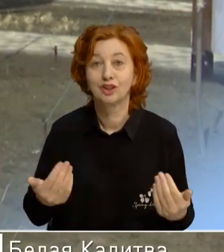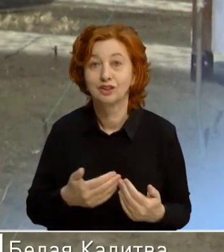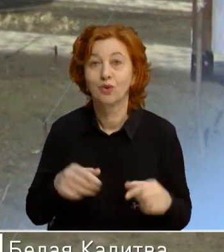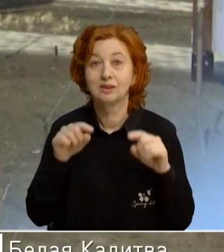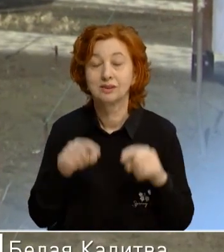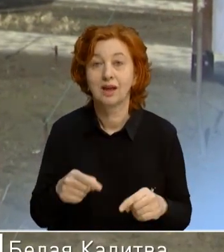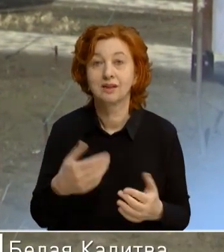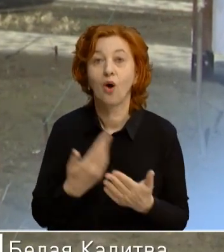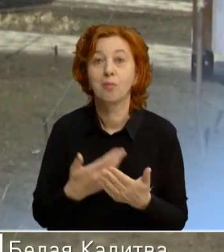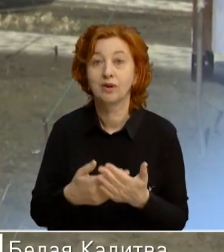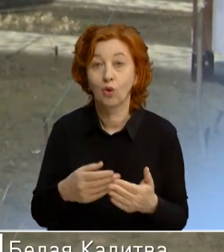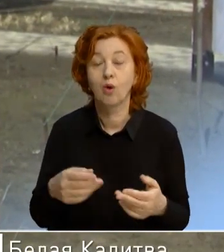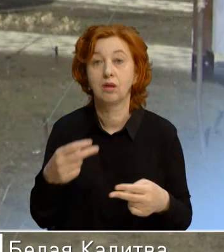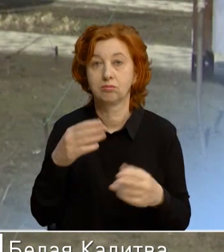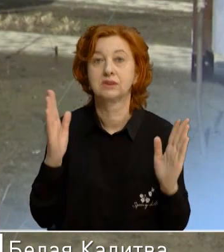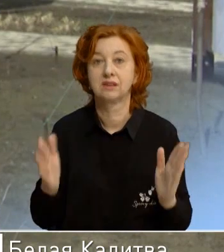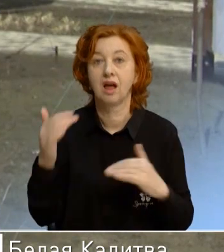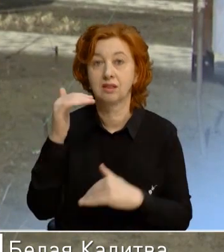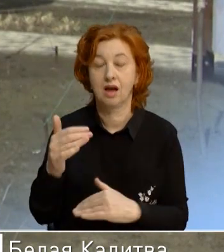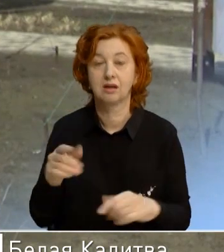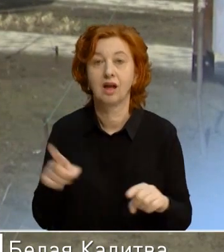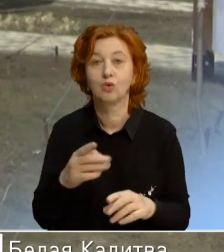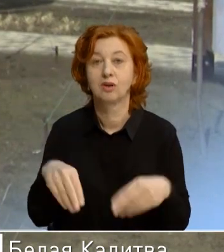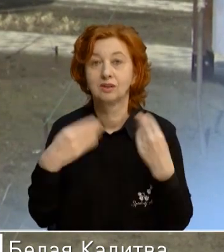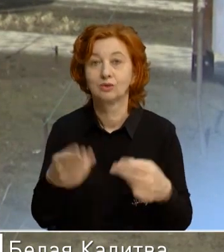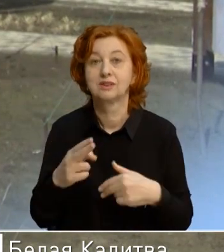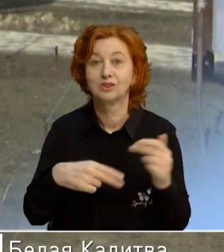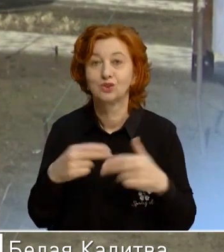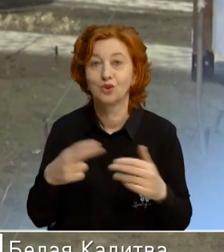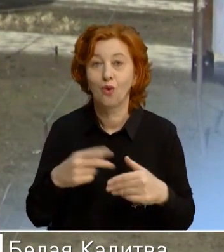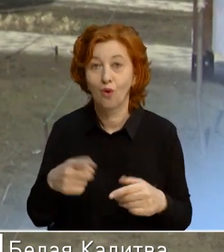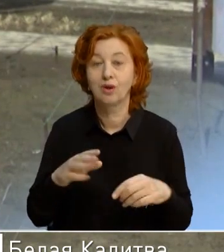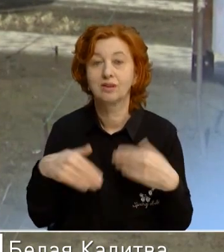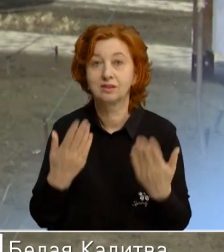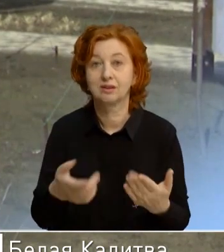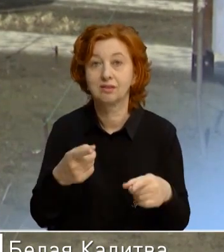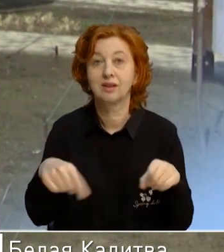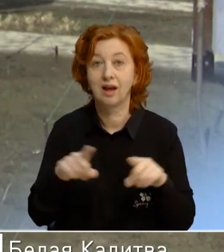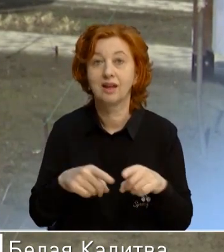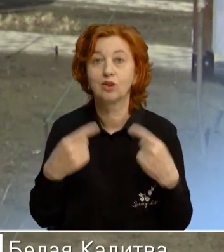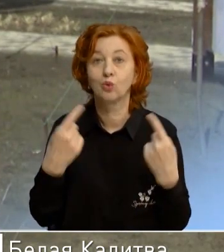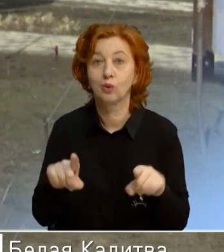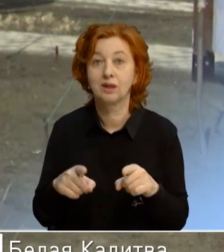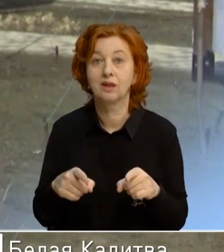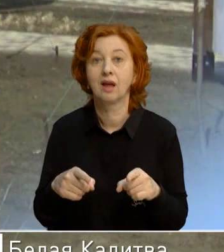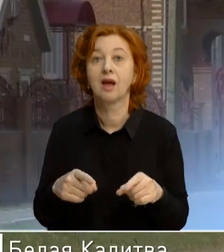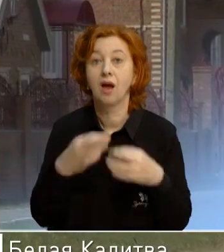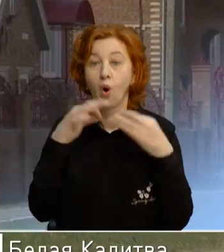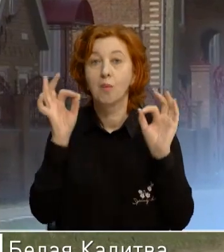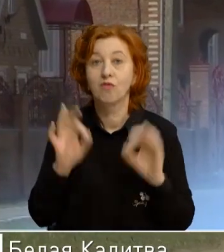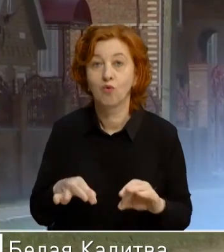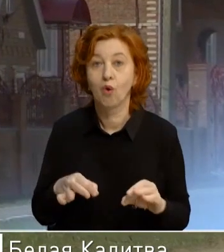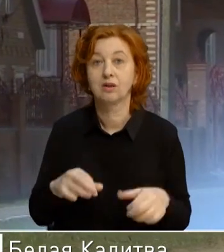есть определенные стандарты, в рамках которых делается, строится, и затем уже дальше это уже уют и комфортное